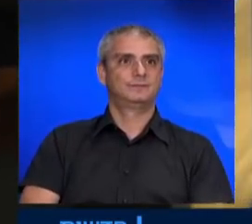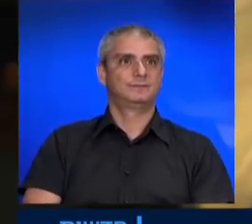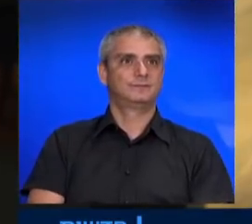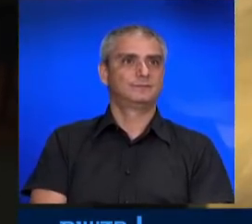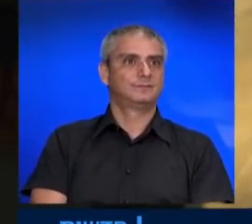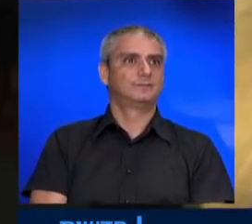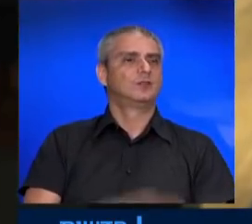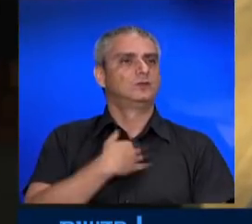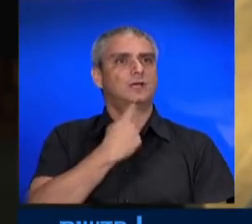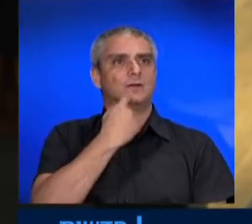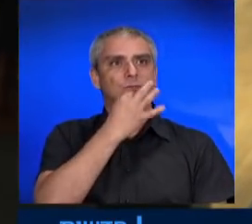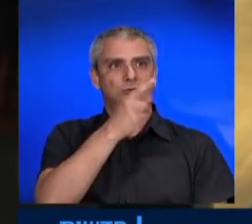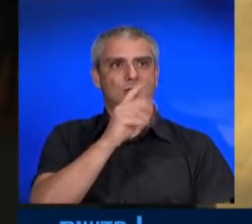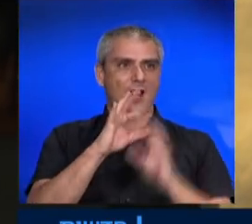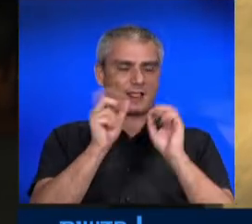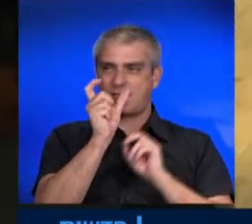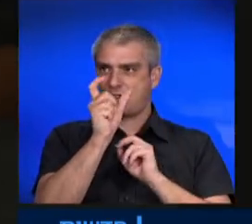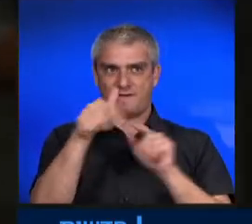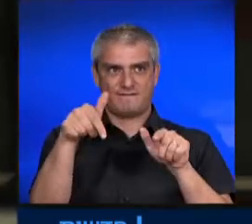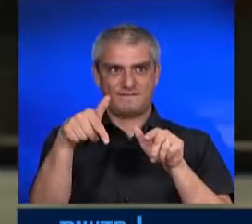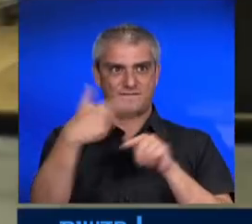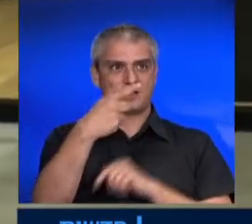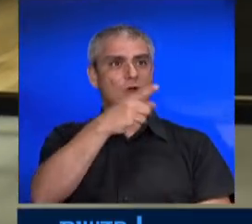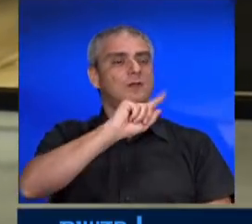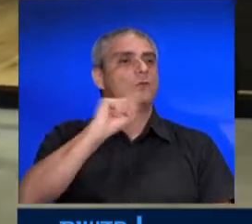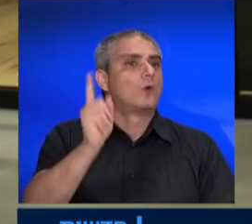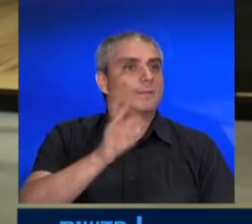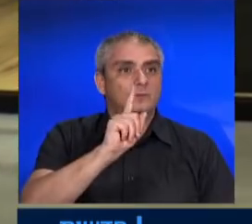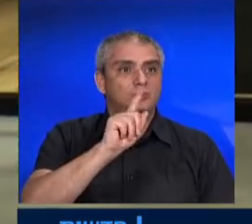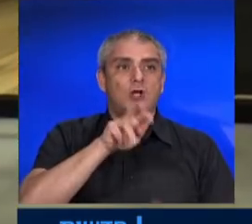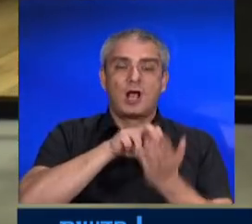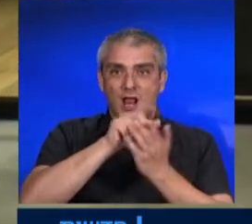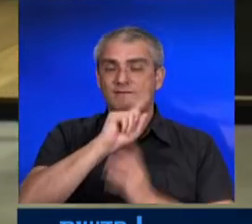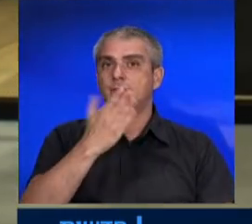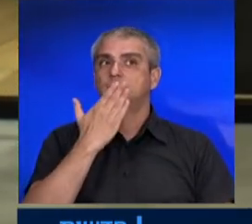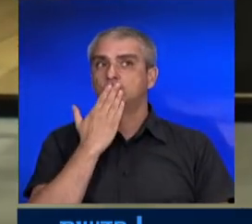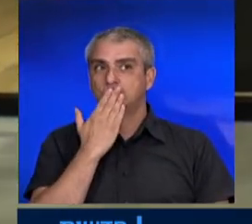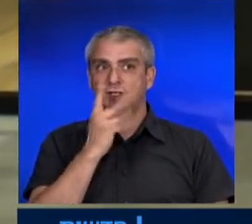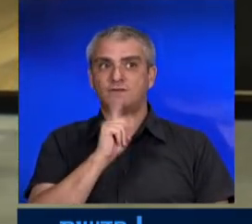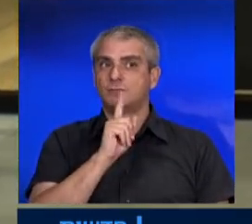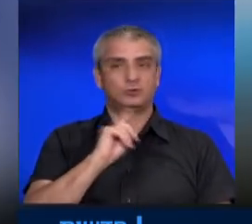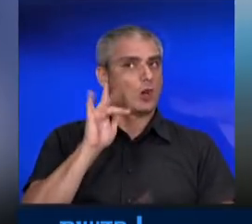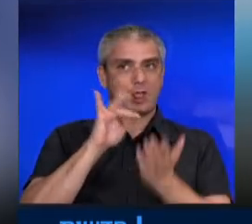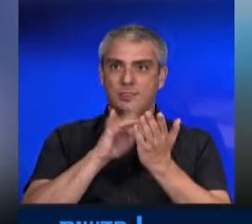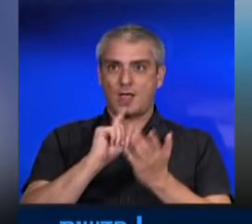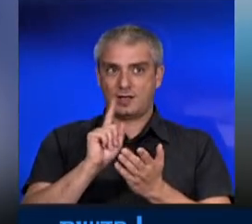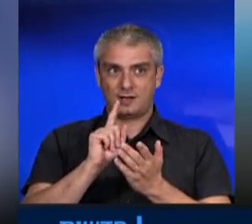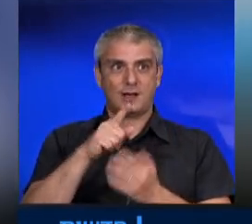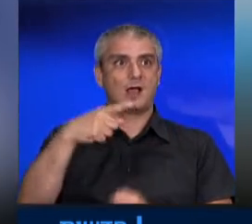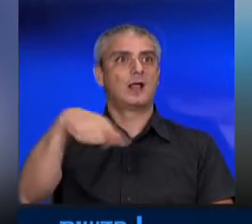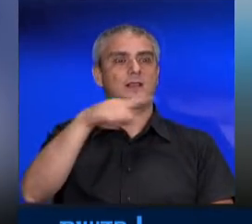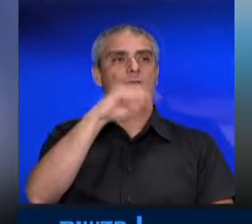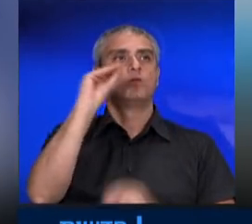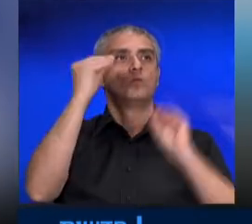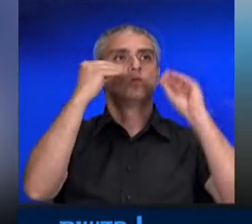אני רוצה רגע ברשותך להתחיל עם קטע וידאו. אתם כולכם, גם מי שצעק וגם מי ששתק וגם מי שלא נכח, אתם בובות